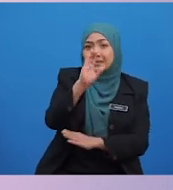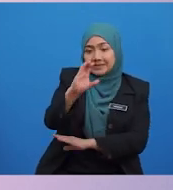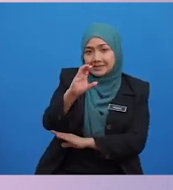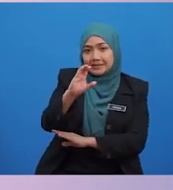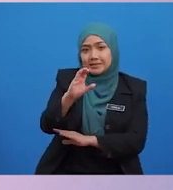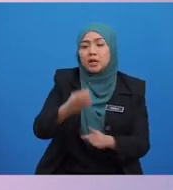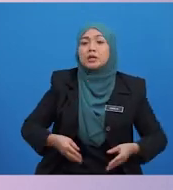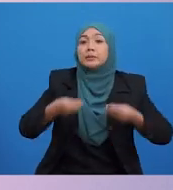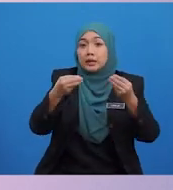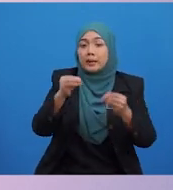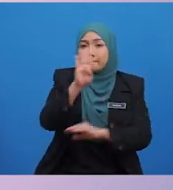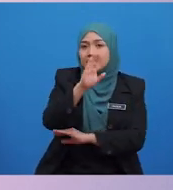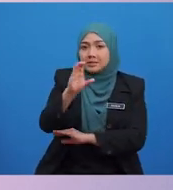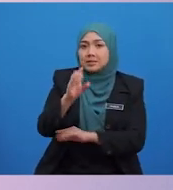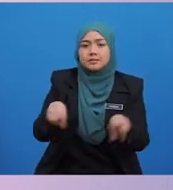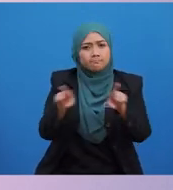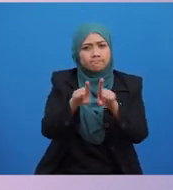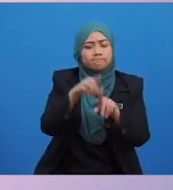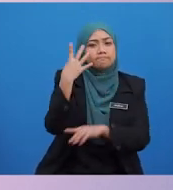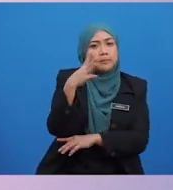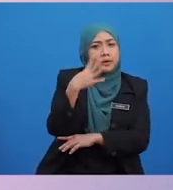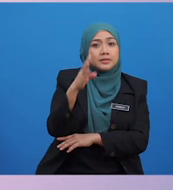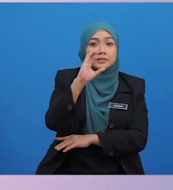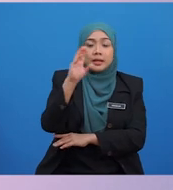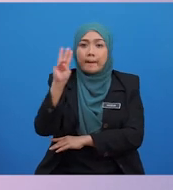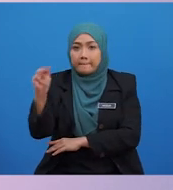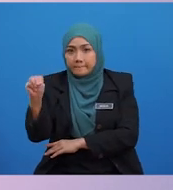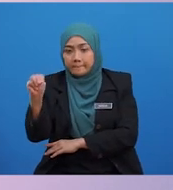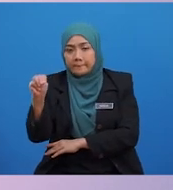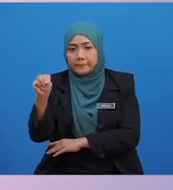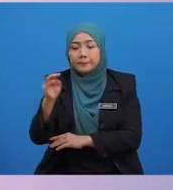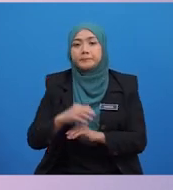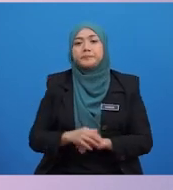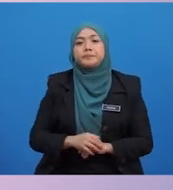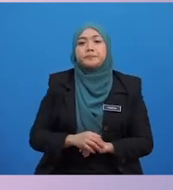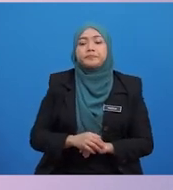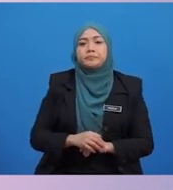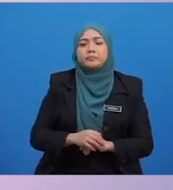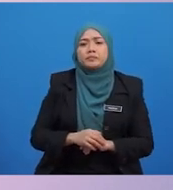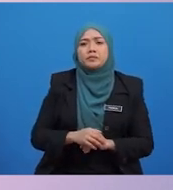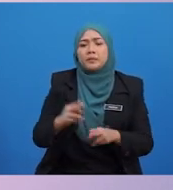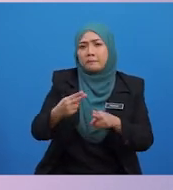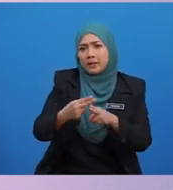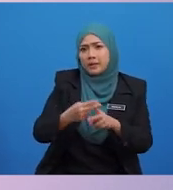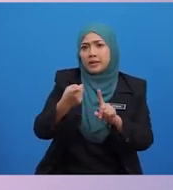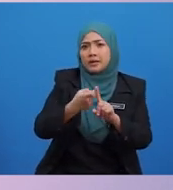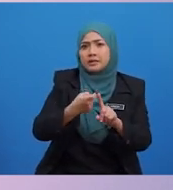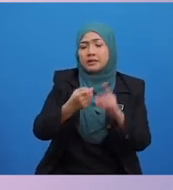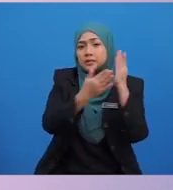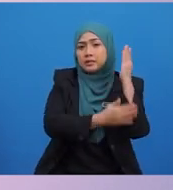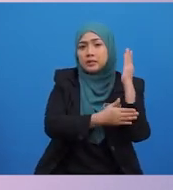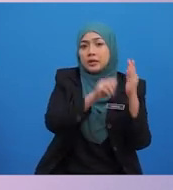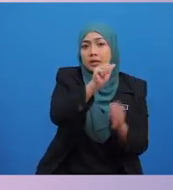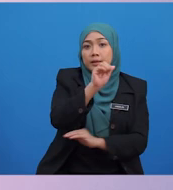diberi BC = 14 cm yaitu pil adalah lebih pendek daripada